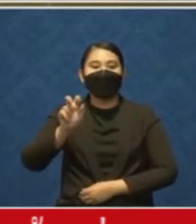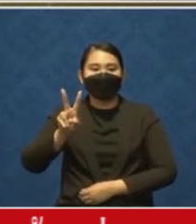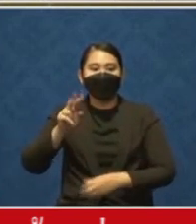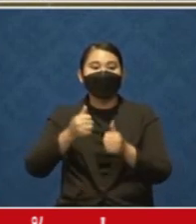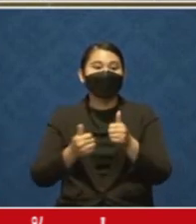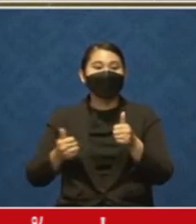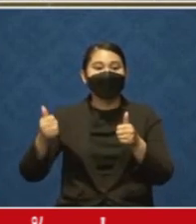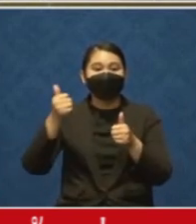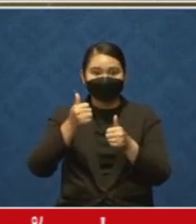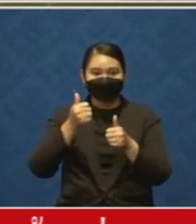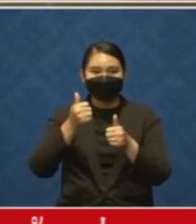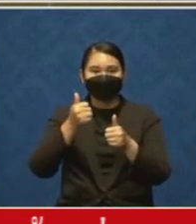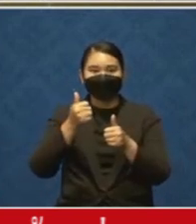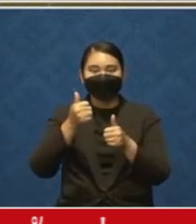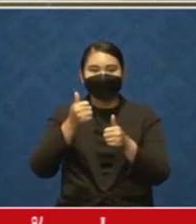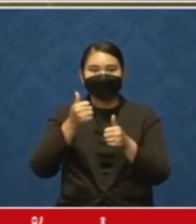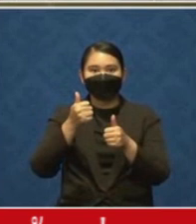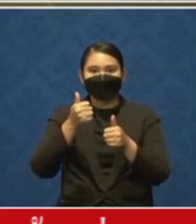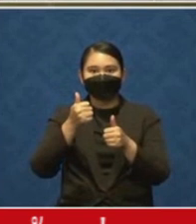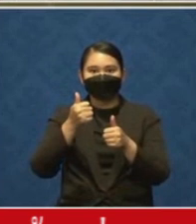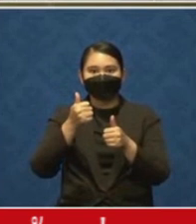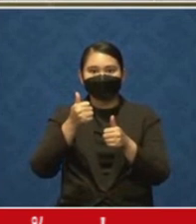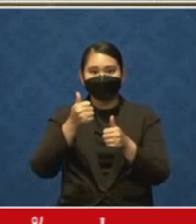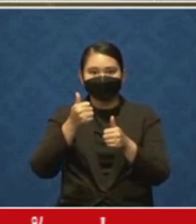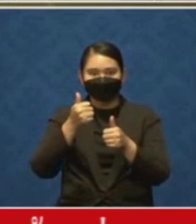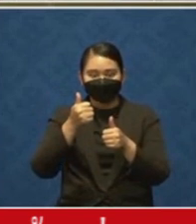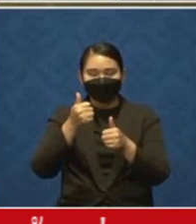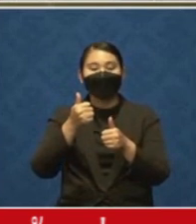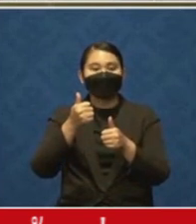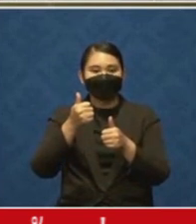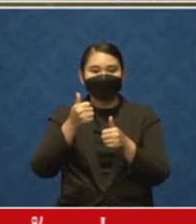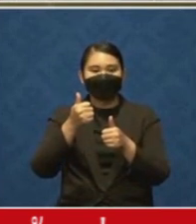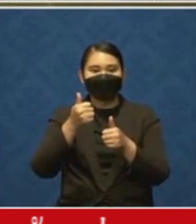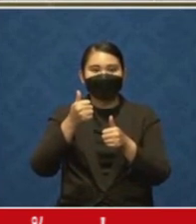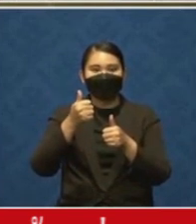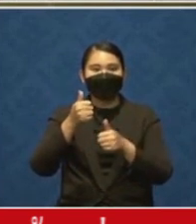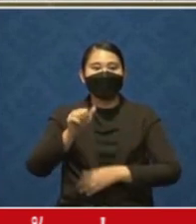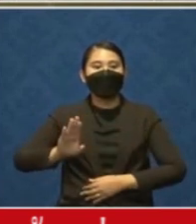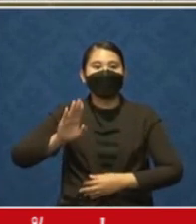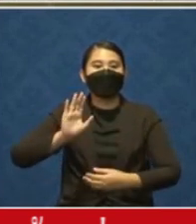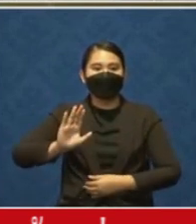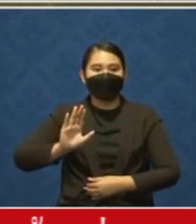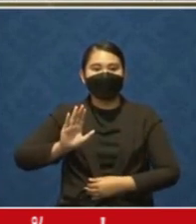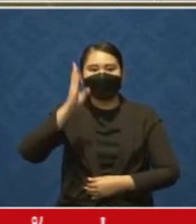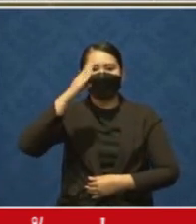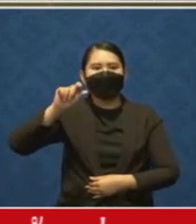ก็คือยี่ห้อ Hermes 900ของบริษัท Elbit Israel นะครับเป็น UAV เ